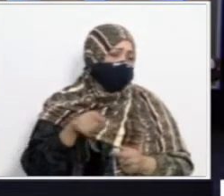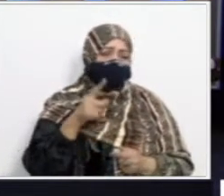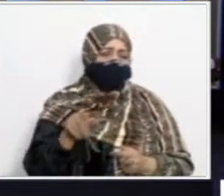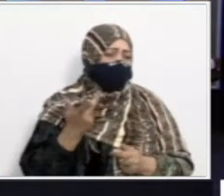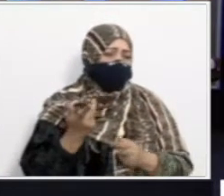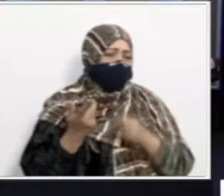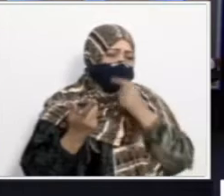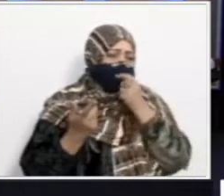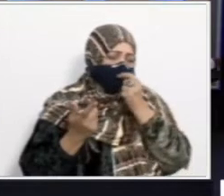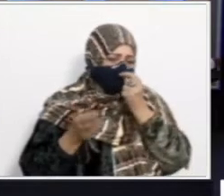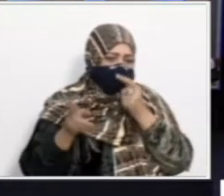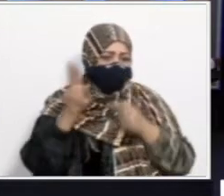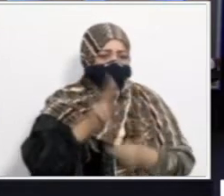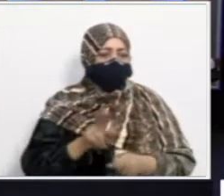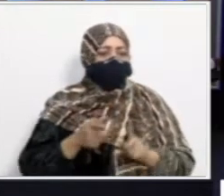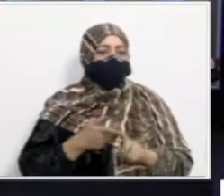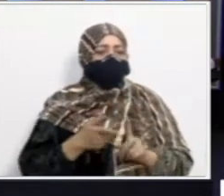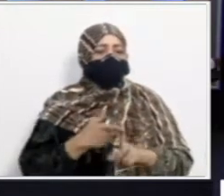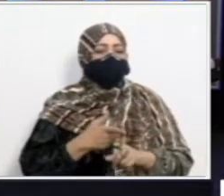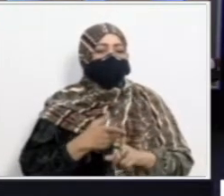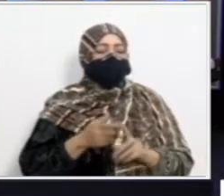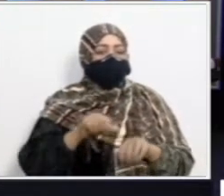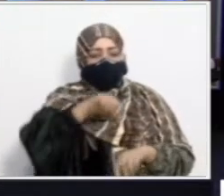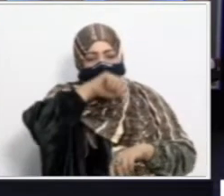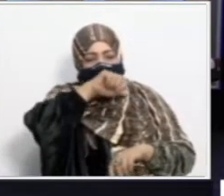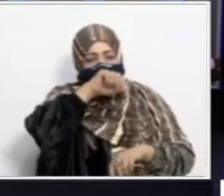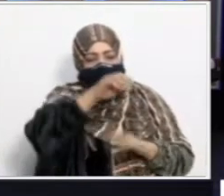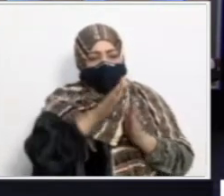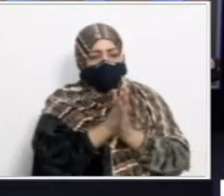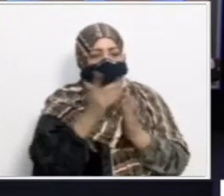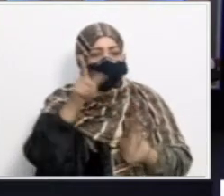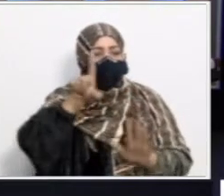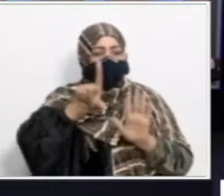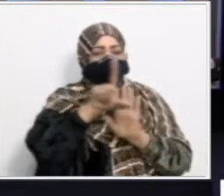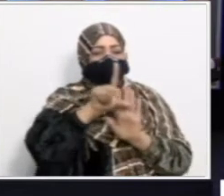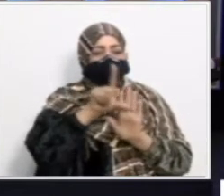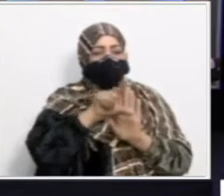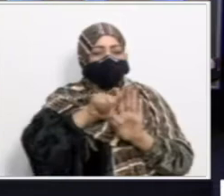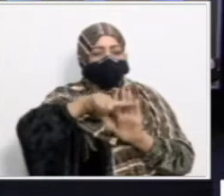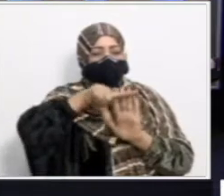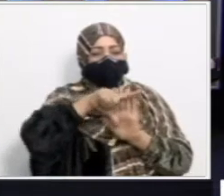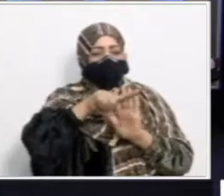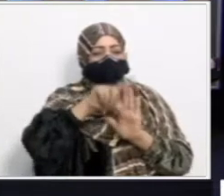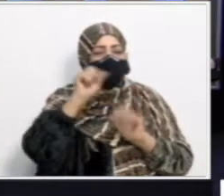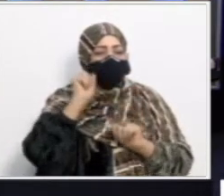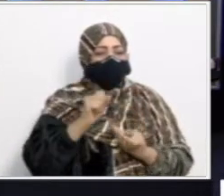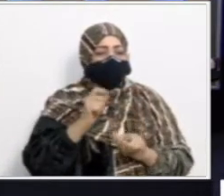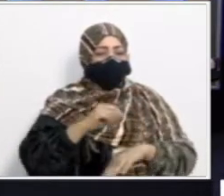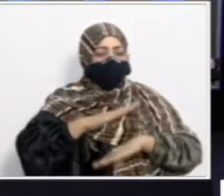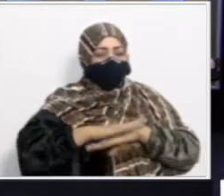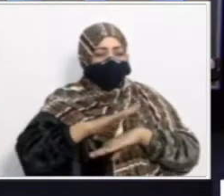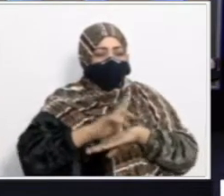في الصلاة الجهرية هل يعني الإمام المأموم يقرأ ولا يلزم الصمت يعني في